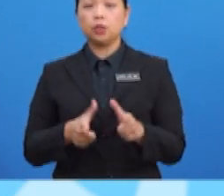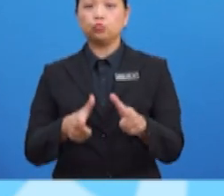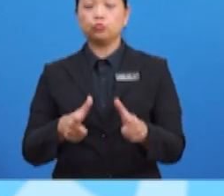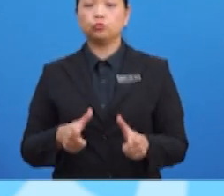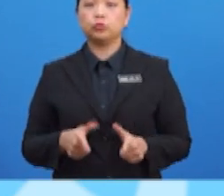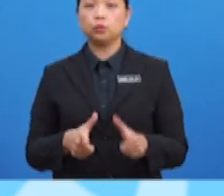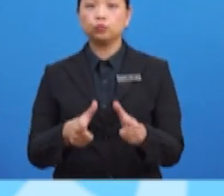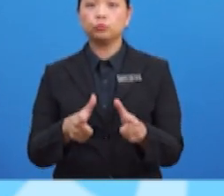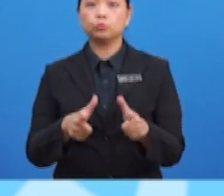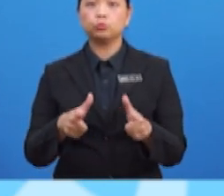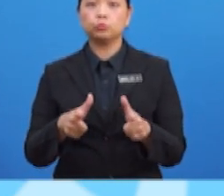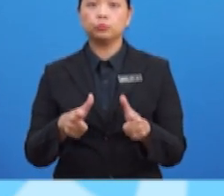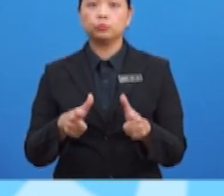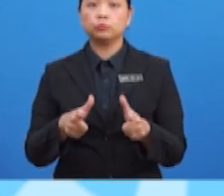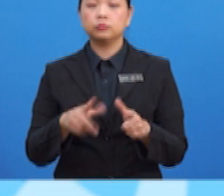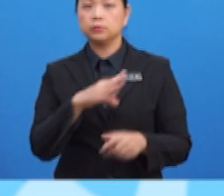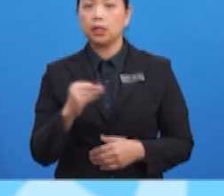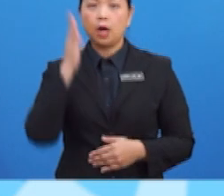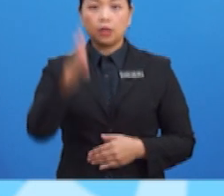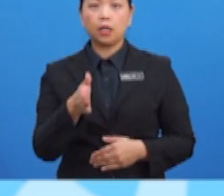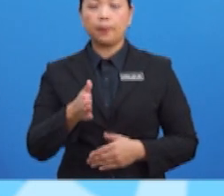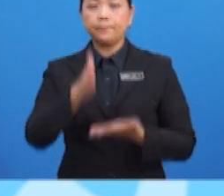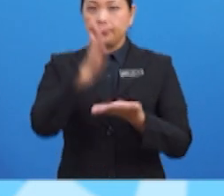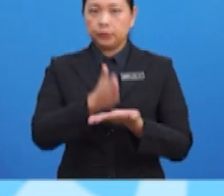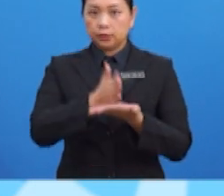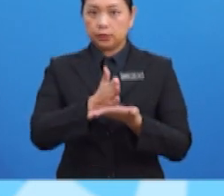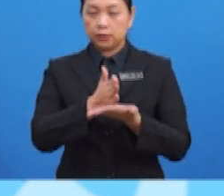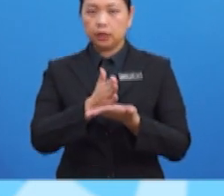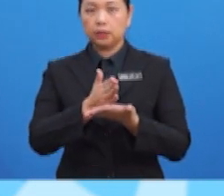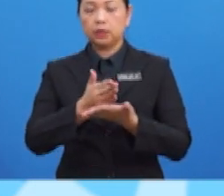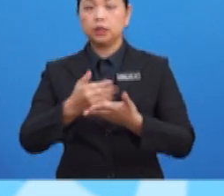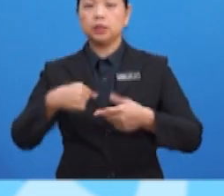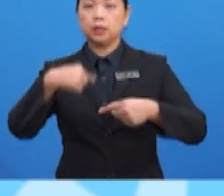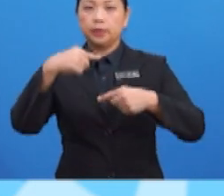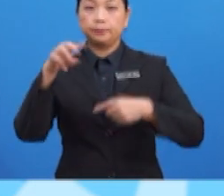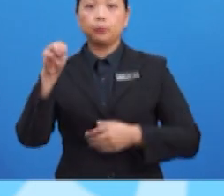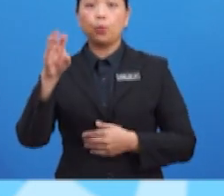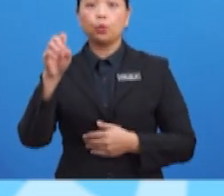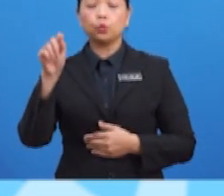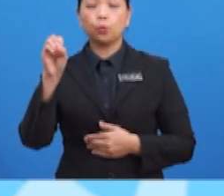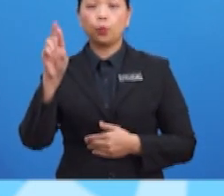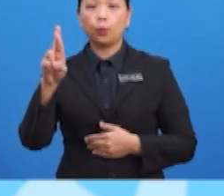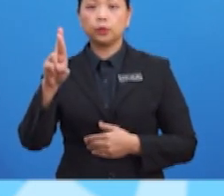motor tersebut dan akan berhenti apabila motor dimatikan.